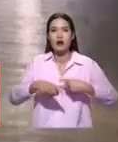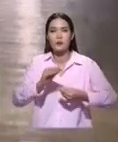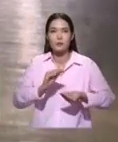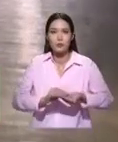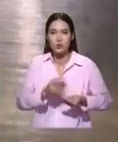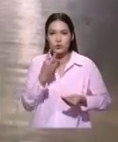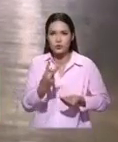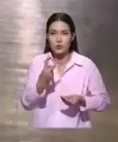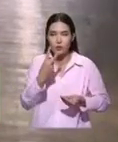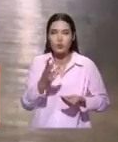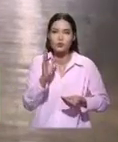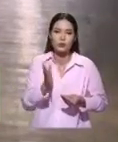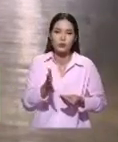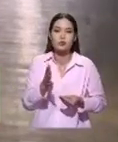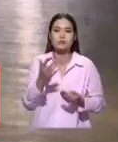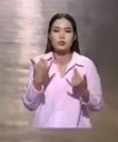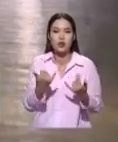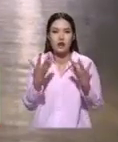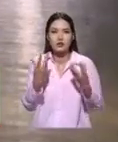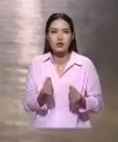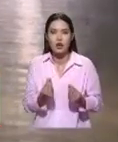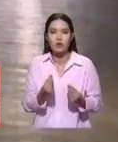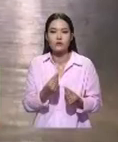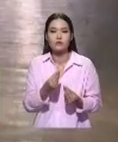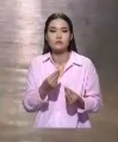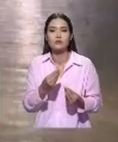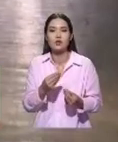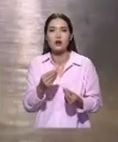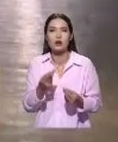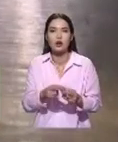орай қазіргі таңда түстен